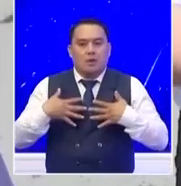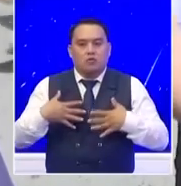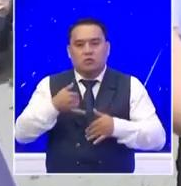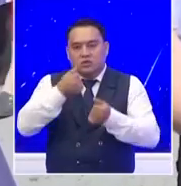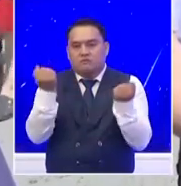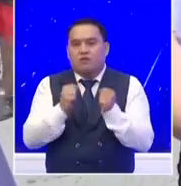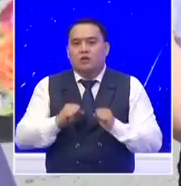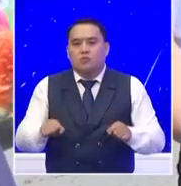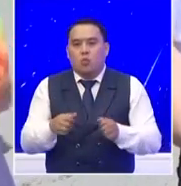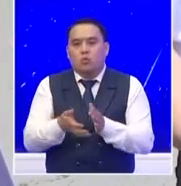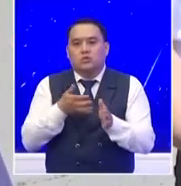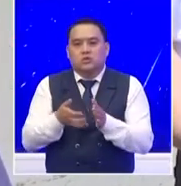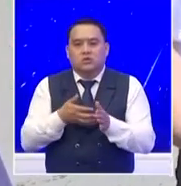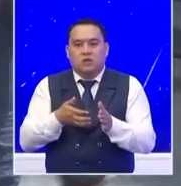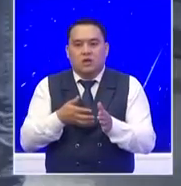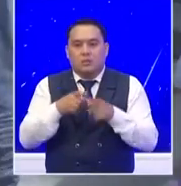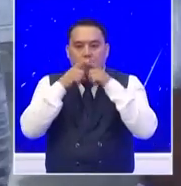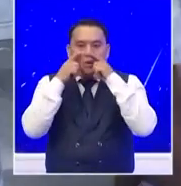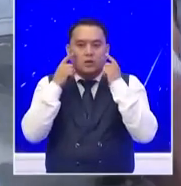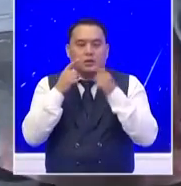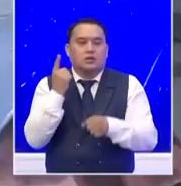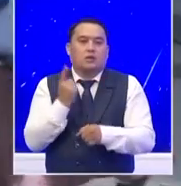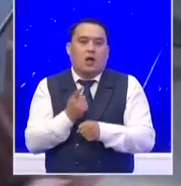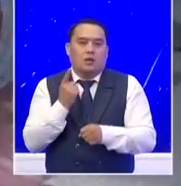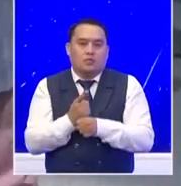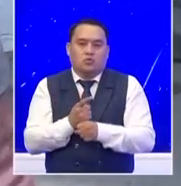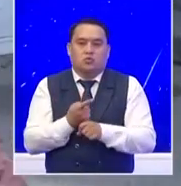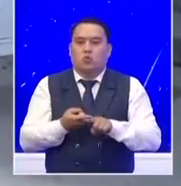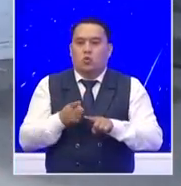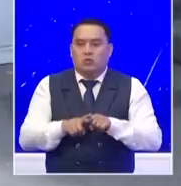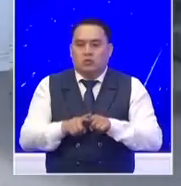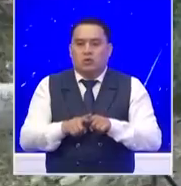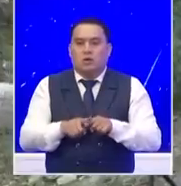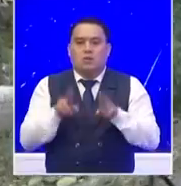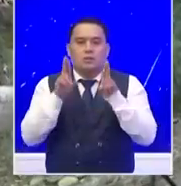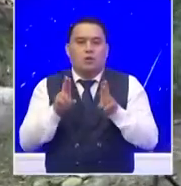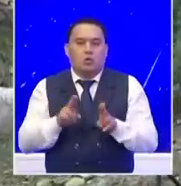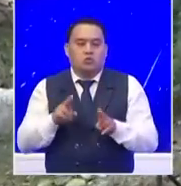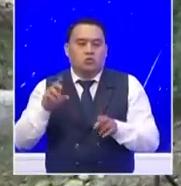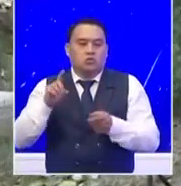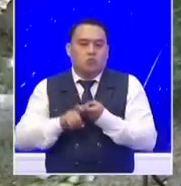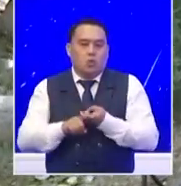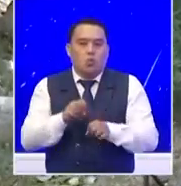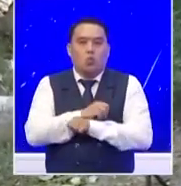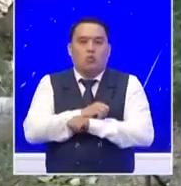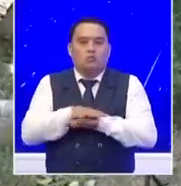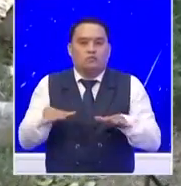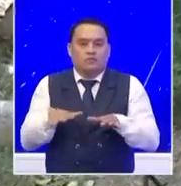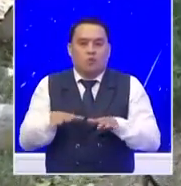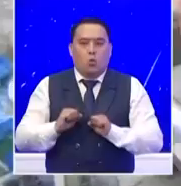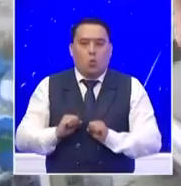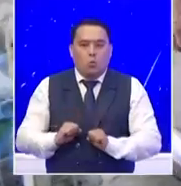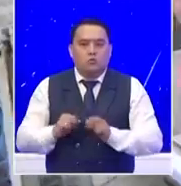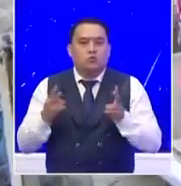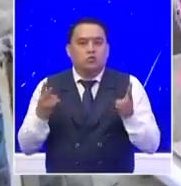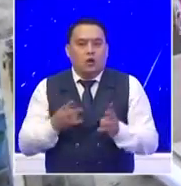дейді. Бірақ дем жетіспейді деп, бетпердесіз жүруге де тағы болмайды. Өйткені қазір тәж вирусын жұқтырғандар көбейіп келеді. Қорғаныш құралын тым